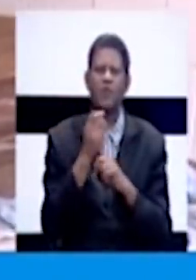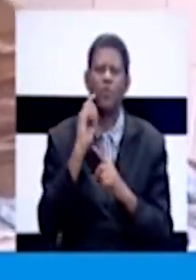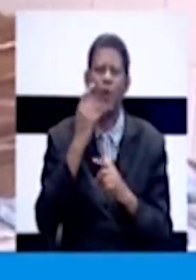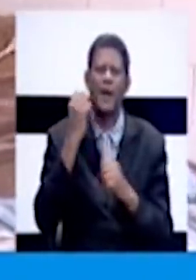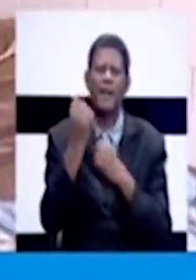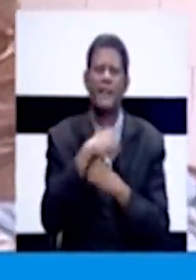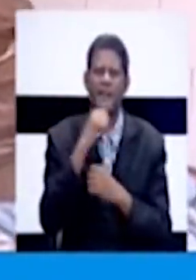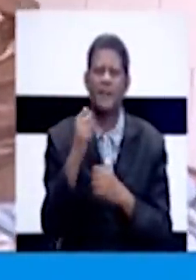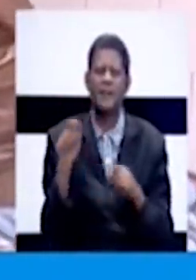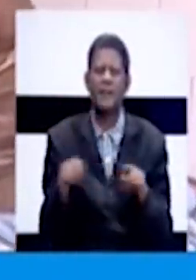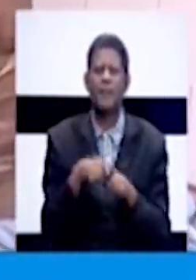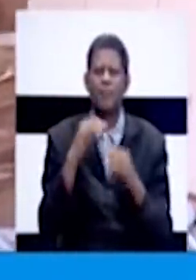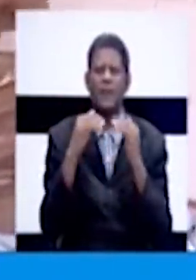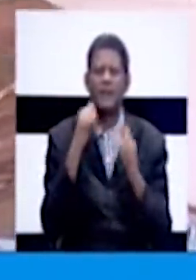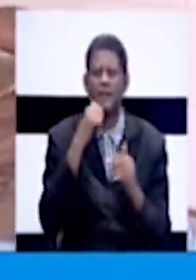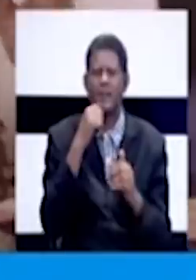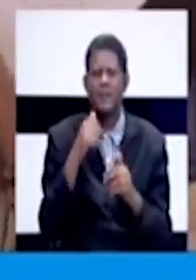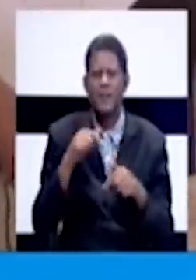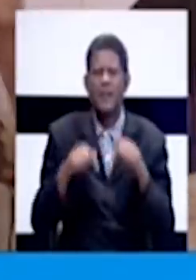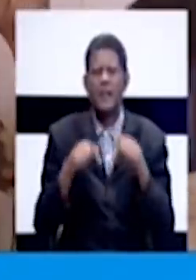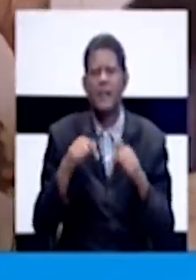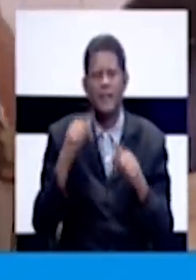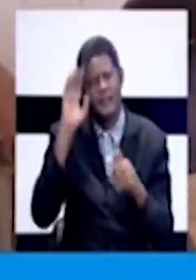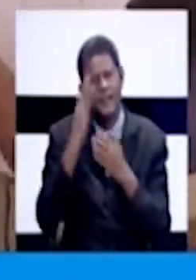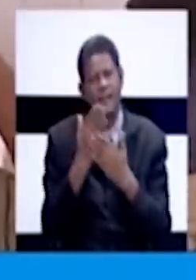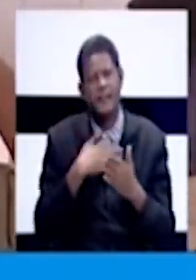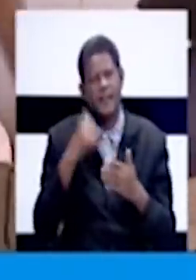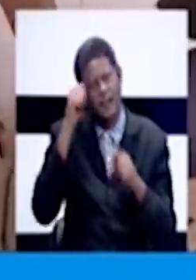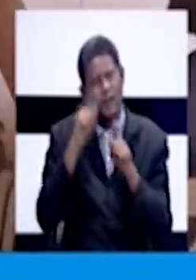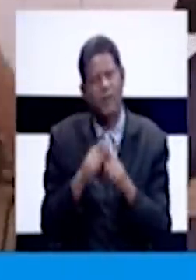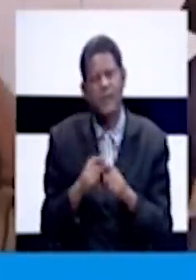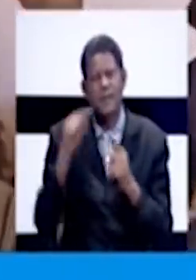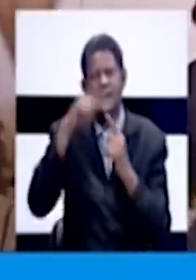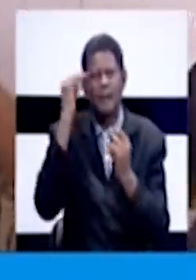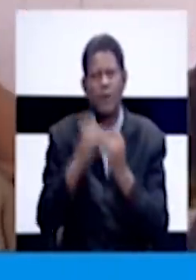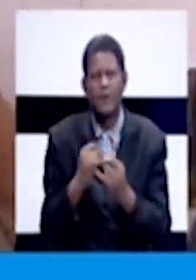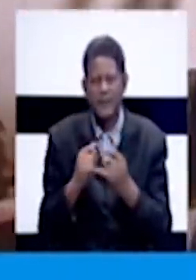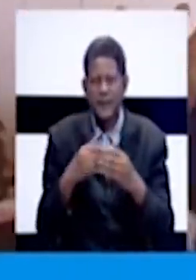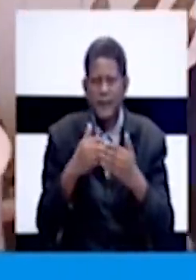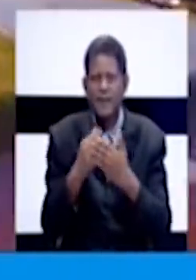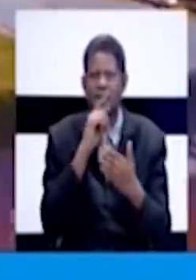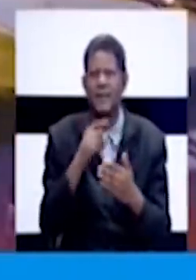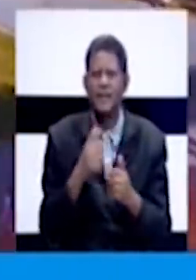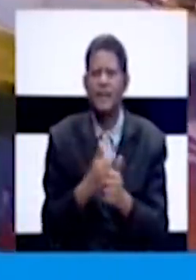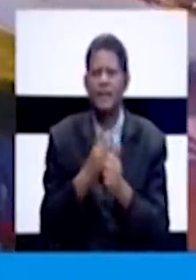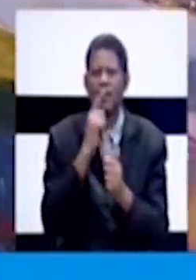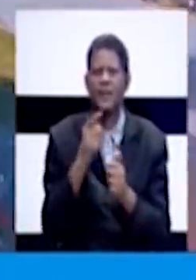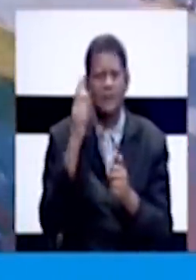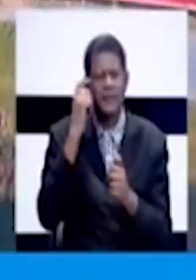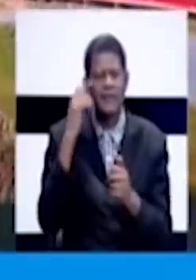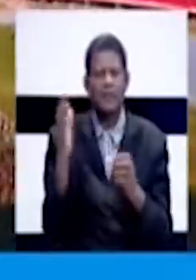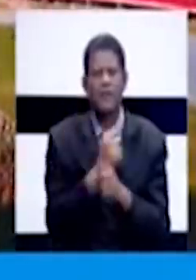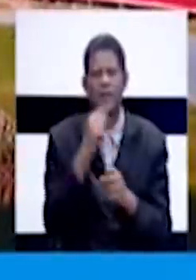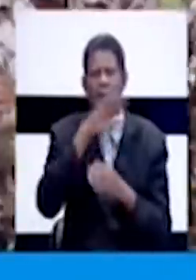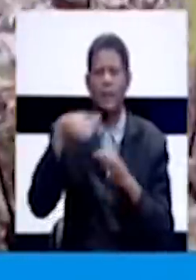መጠን ደቂ ኣንስትዮ እግሪ እግሪ ኣሕዋትና እግሪ እግሪ ደቅና ከይድና ሽካዕተ መጨረሻት ክነውዕላ ኢና ሰዓርቲ ኢና ድማ ትግራይ ንምውራር ኣብ ልዕሊ